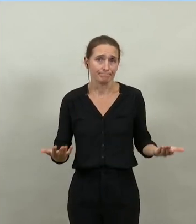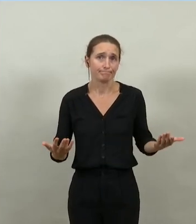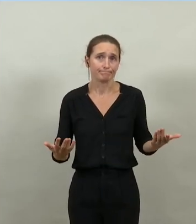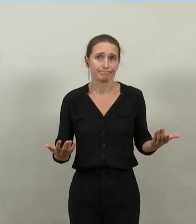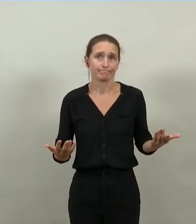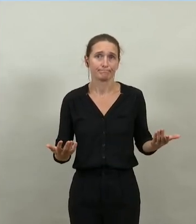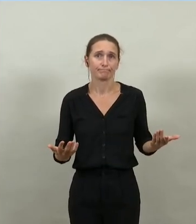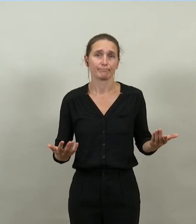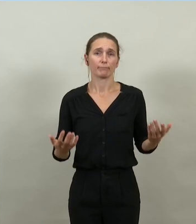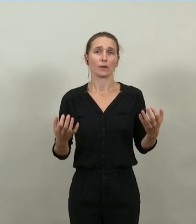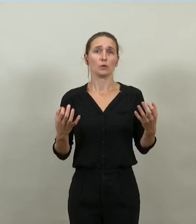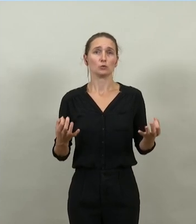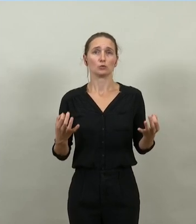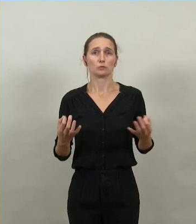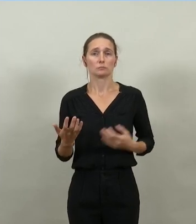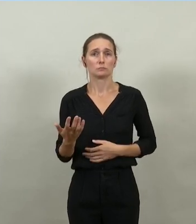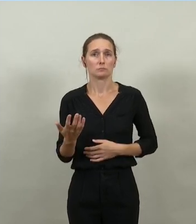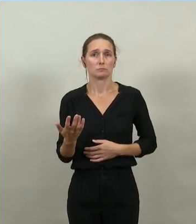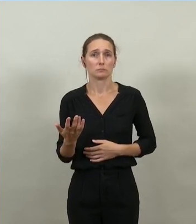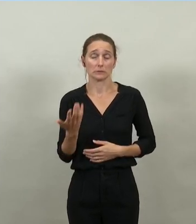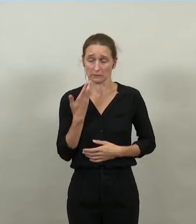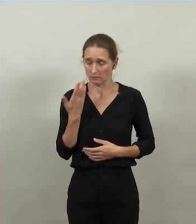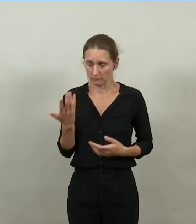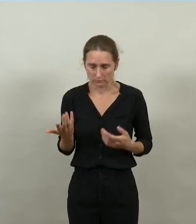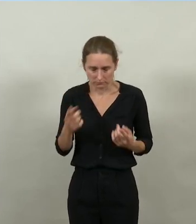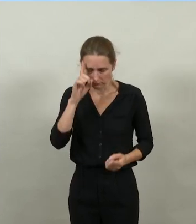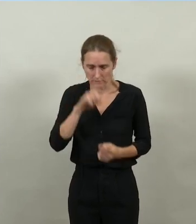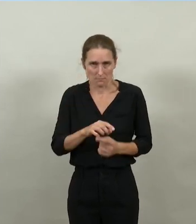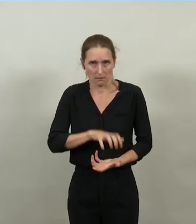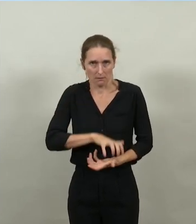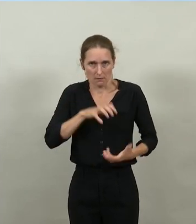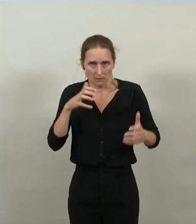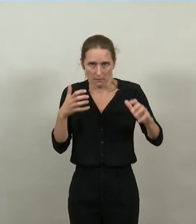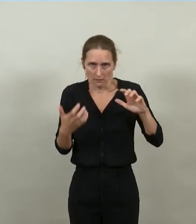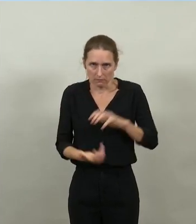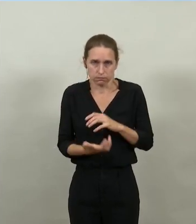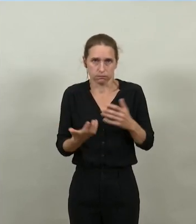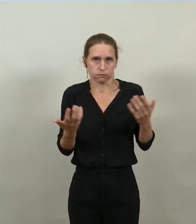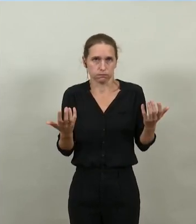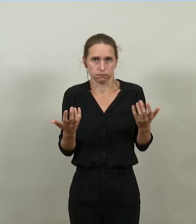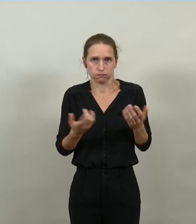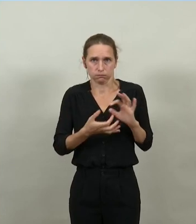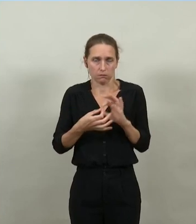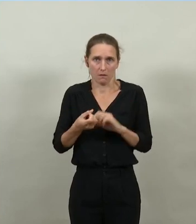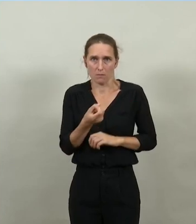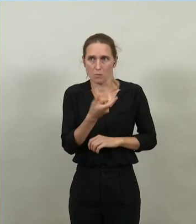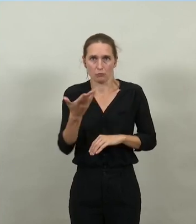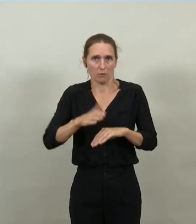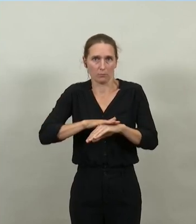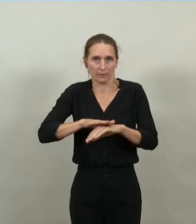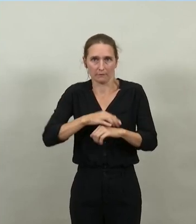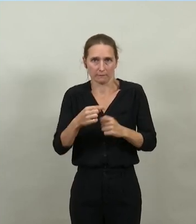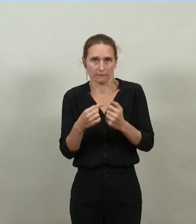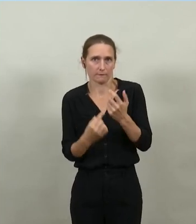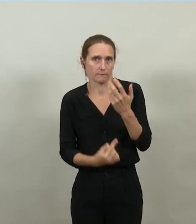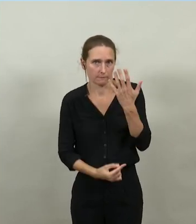effectivement une une une complexité telle qui lié à plusieurs phénomènes notamment les les phénomènes donc liés donc